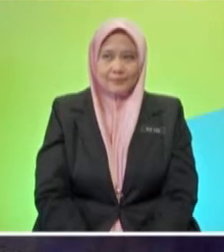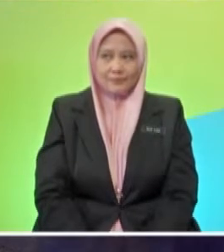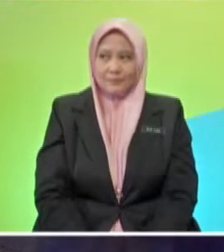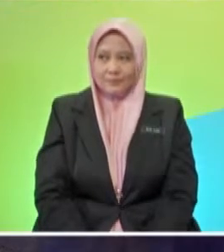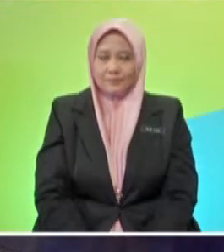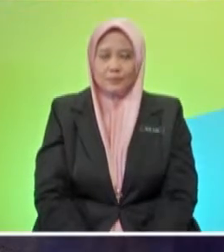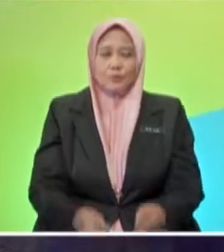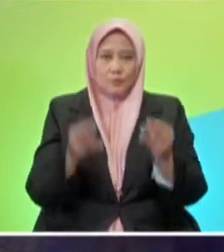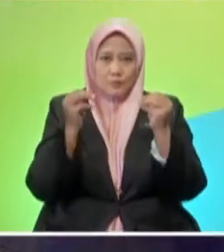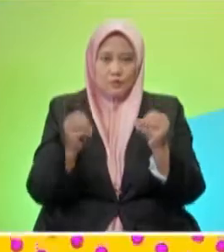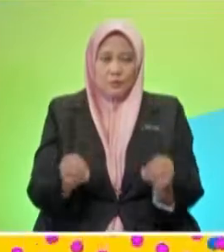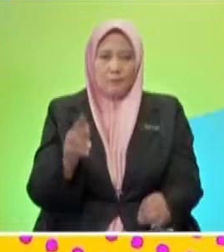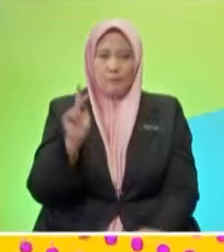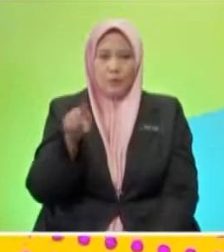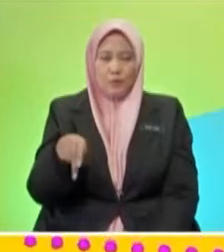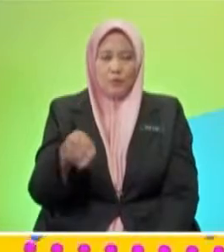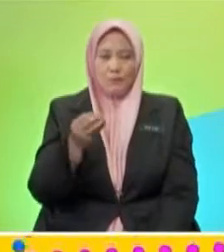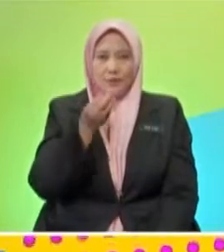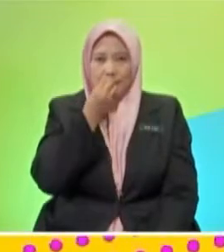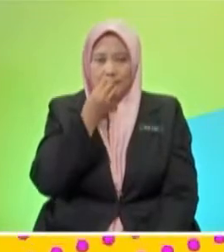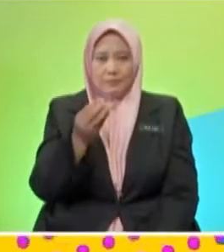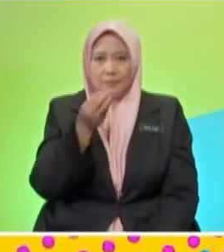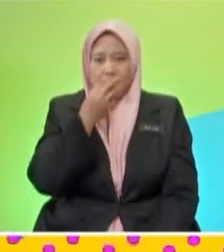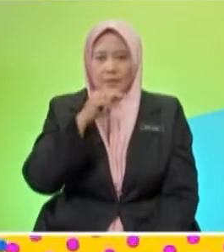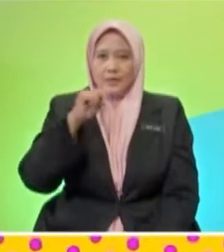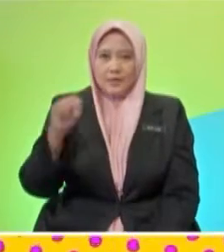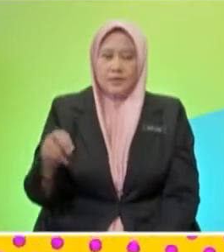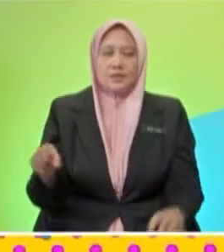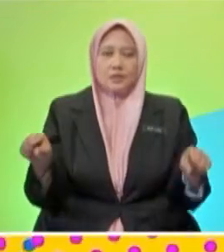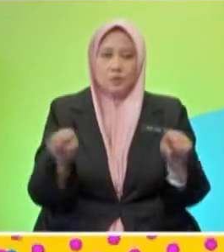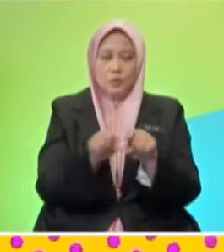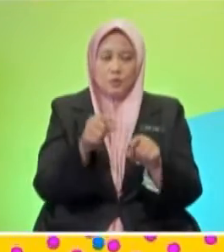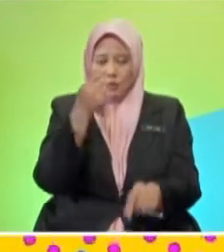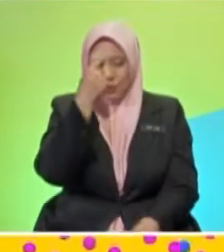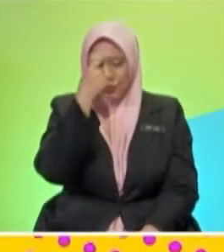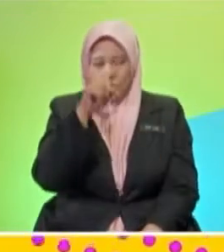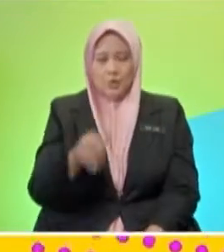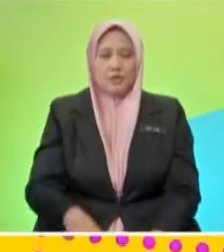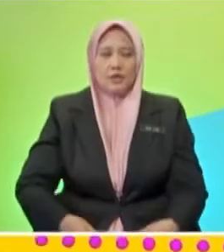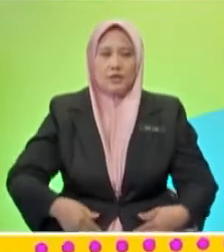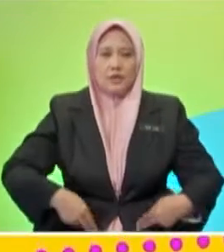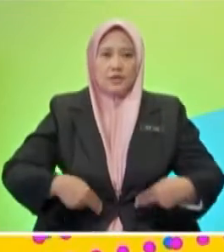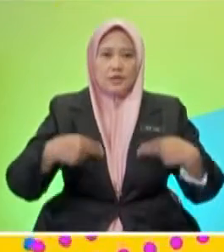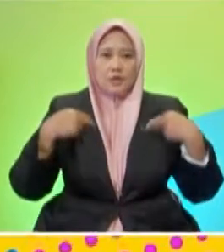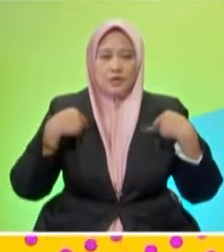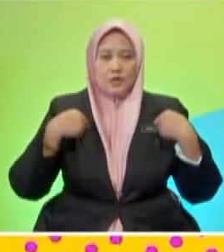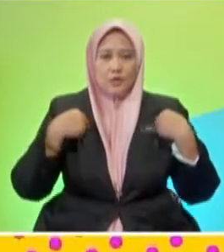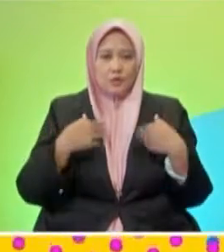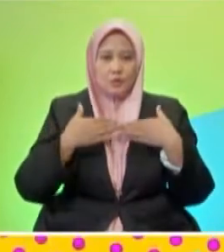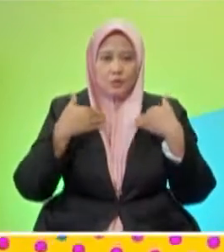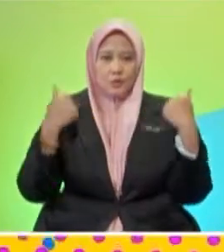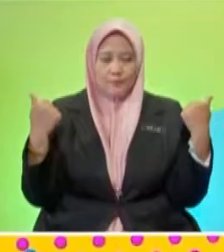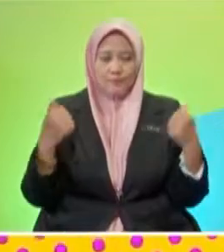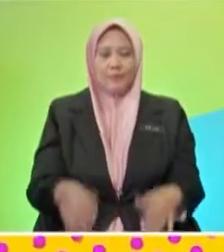manusia perlu makan makanan seimbang untuk hidup sehat mienya sehat